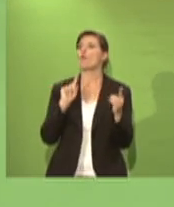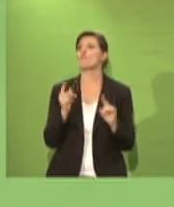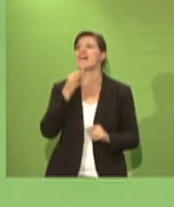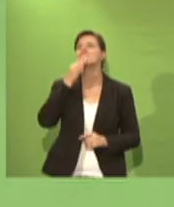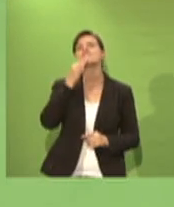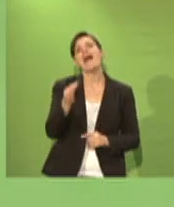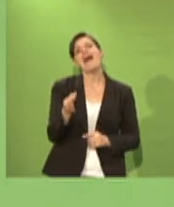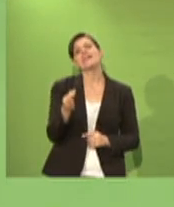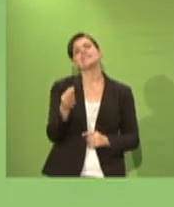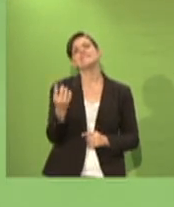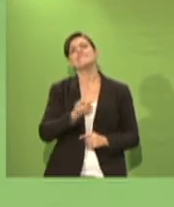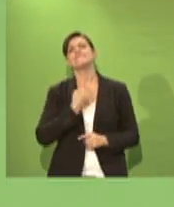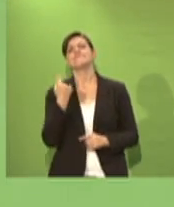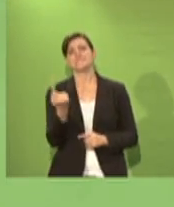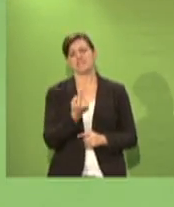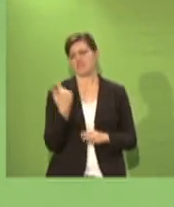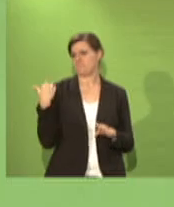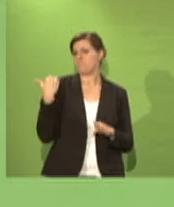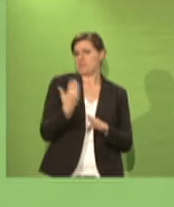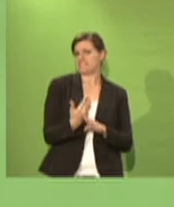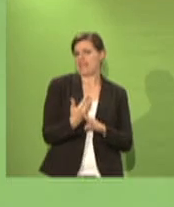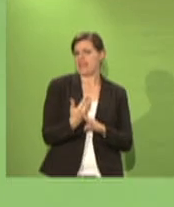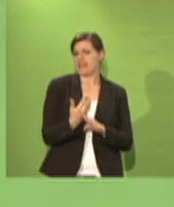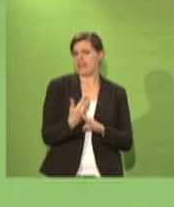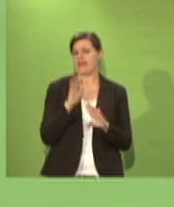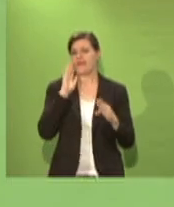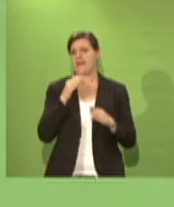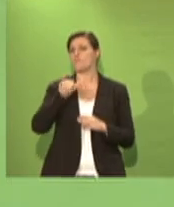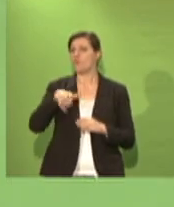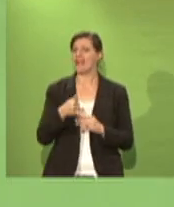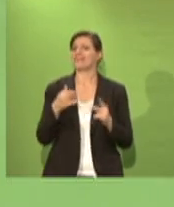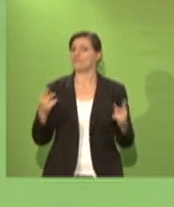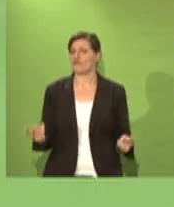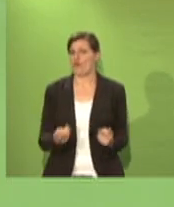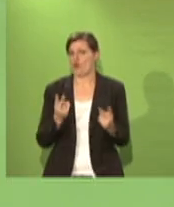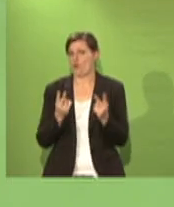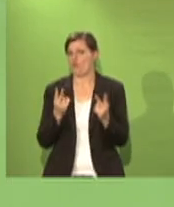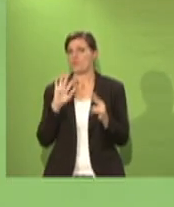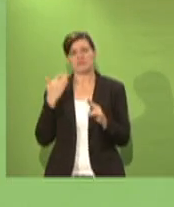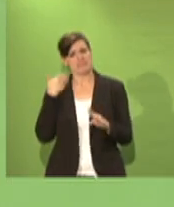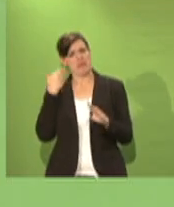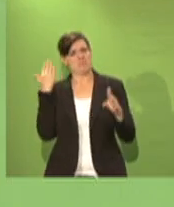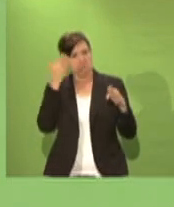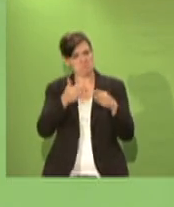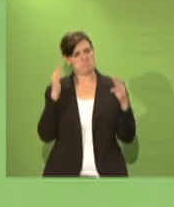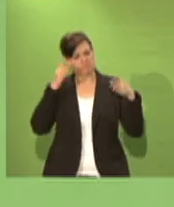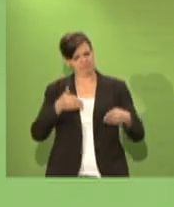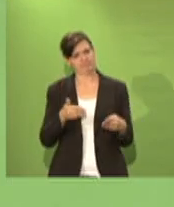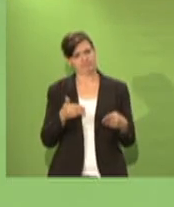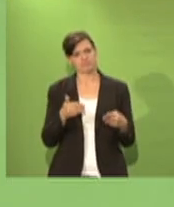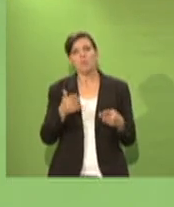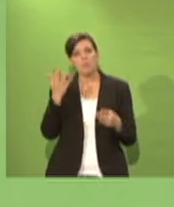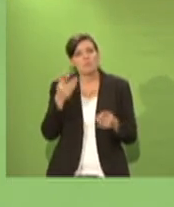wir von der bisher im Mittelpunkt stehenden Projektförderung, die ja in der Vergangenheit durchaus